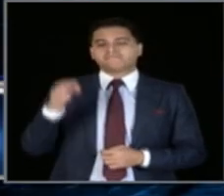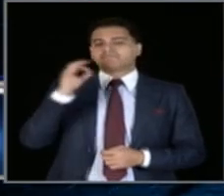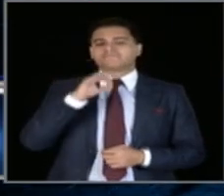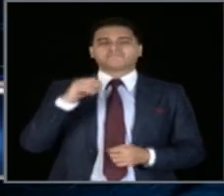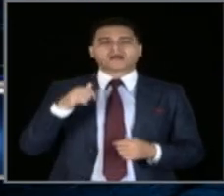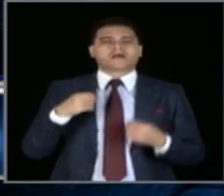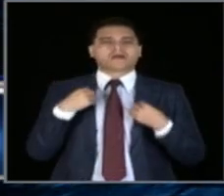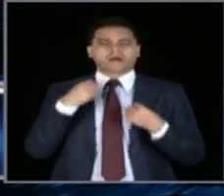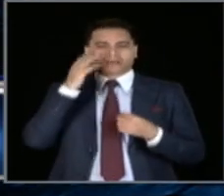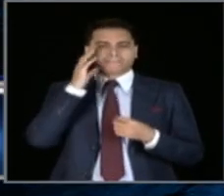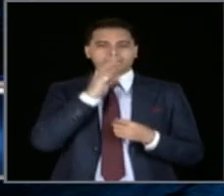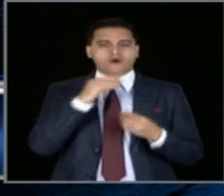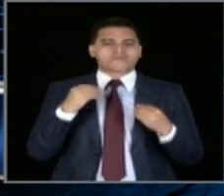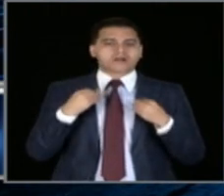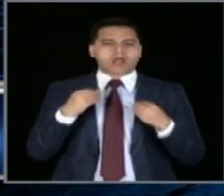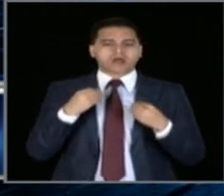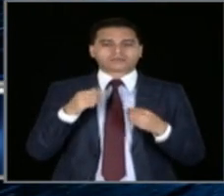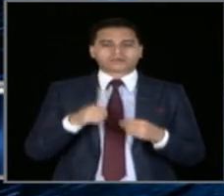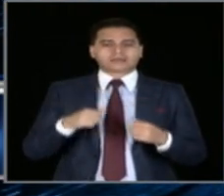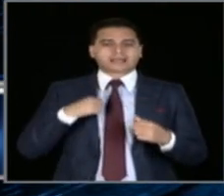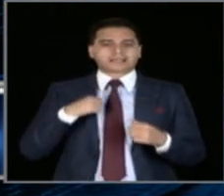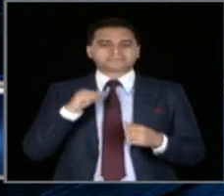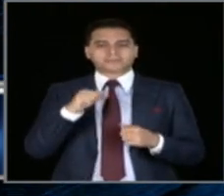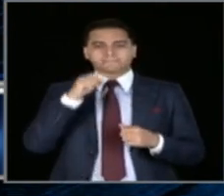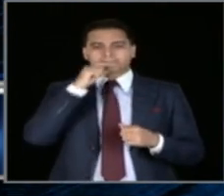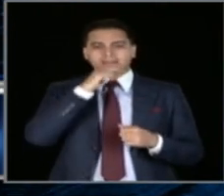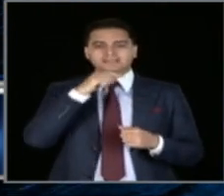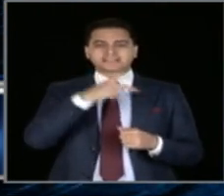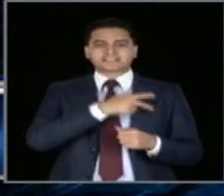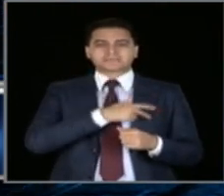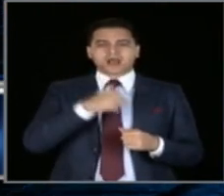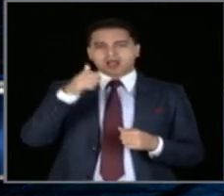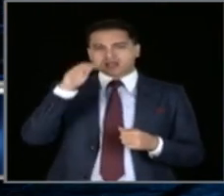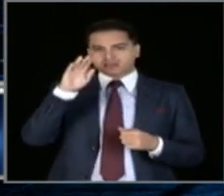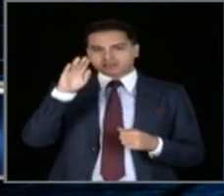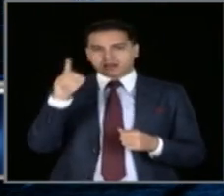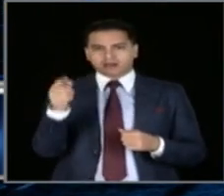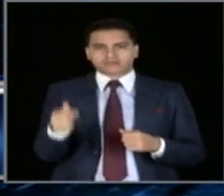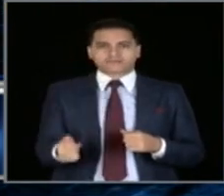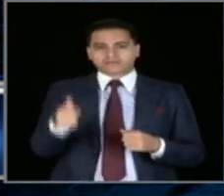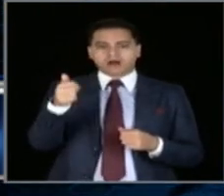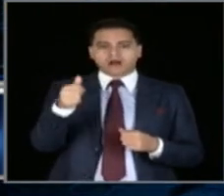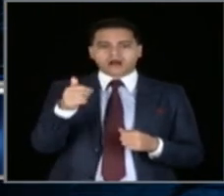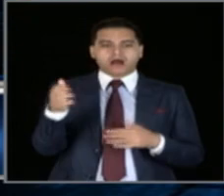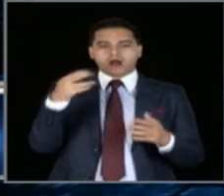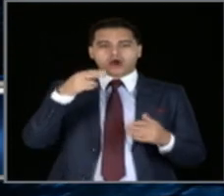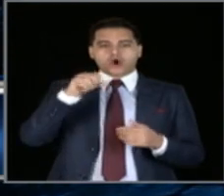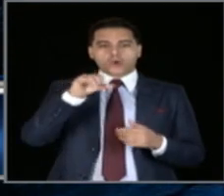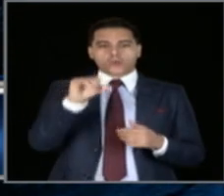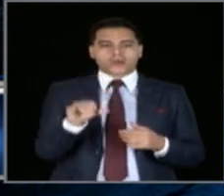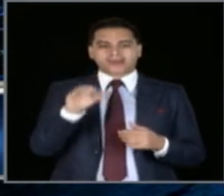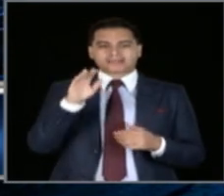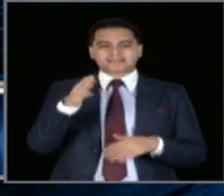في أي رياضة حصلت البطلة إسراء عويس على الميدالية الفضية بدورة